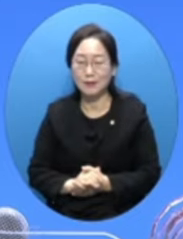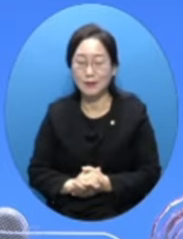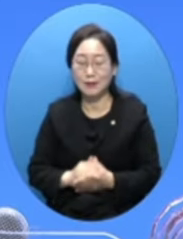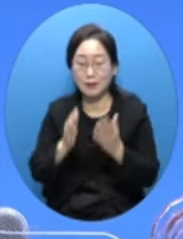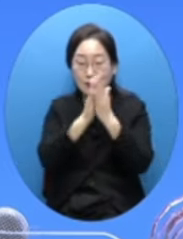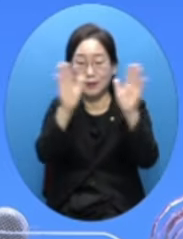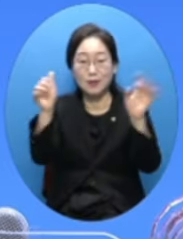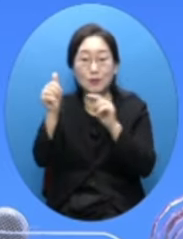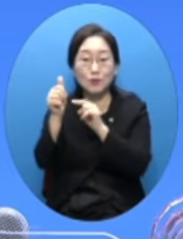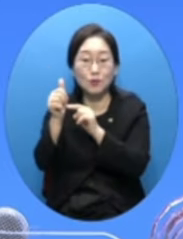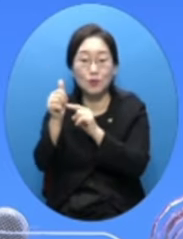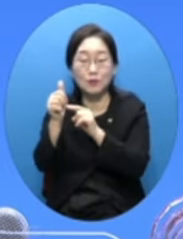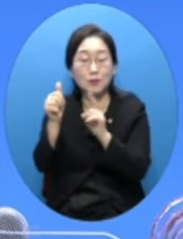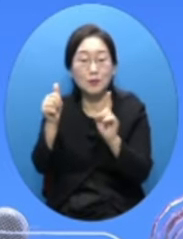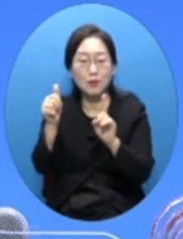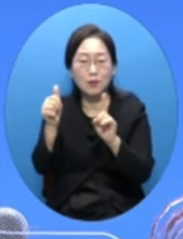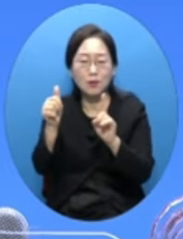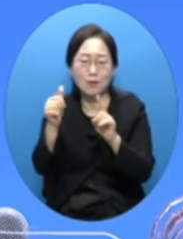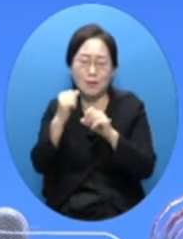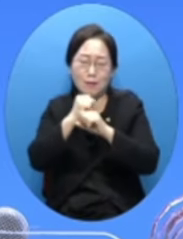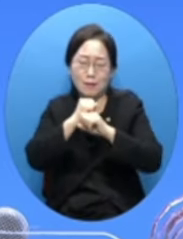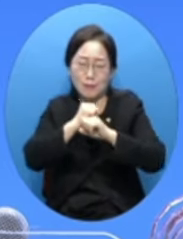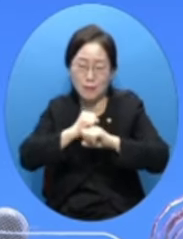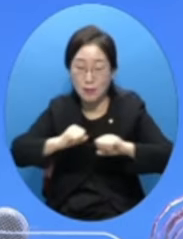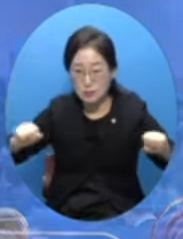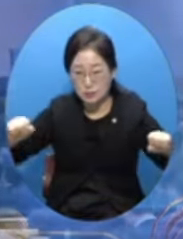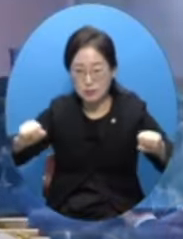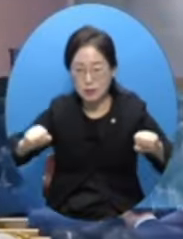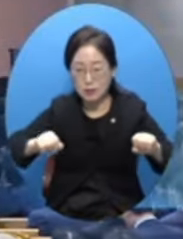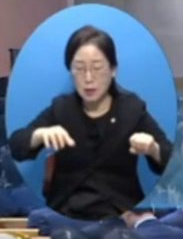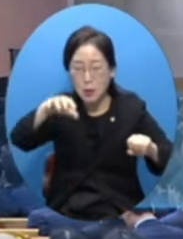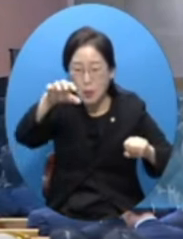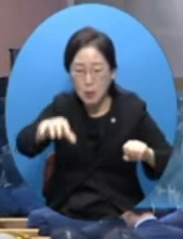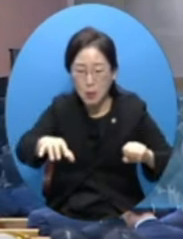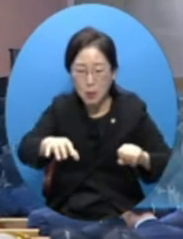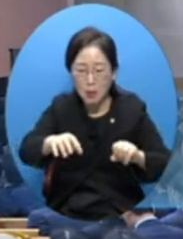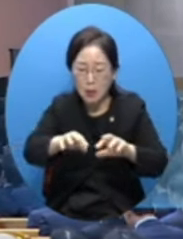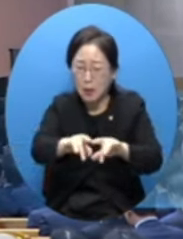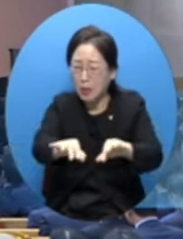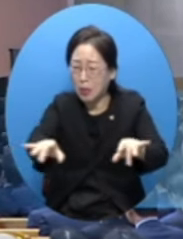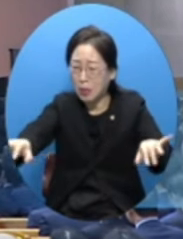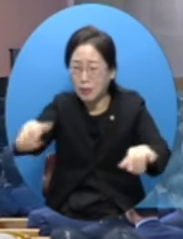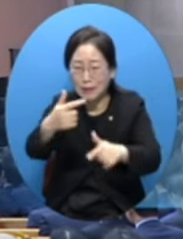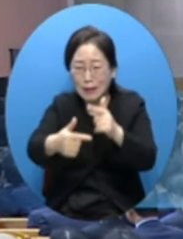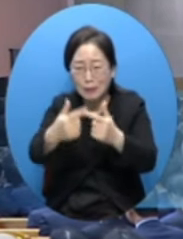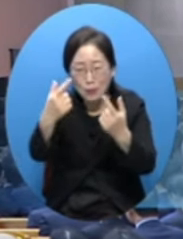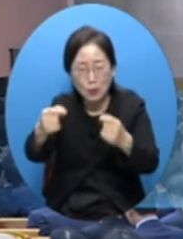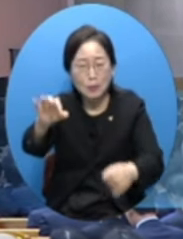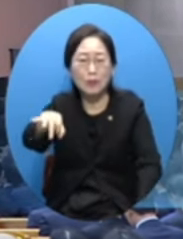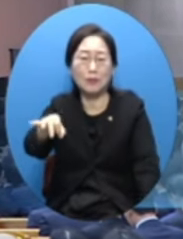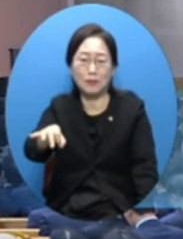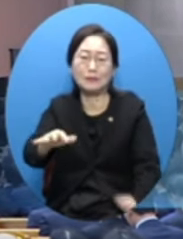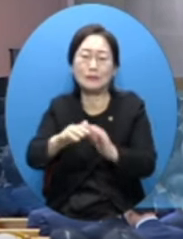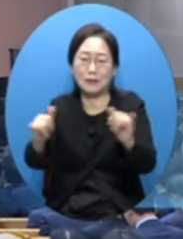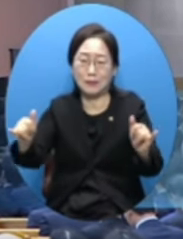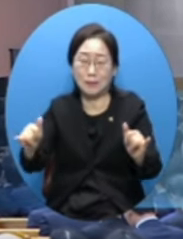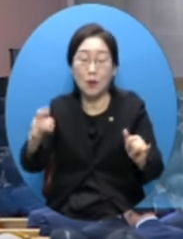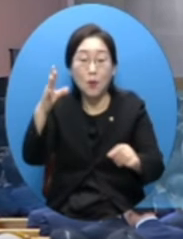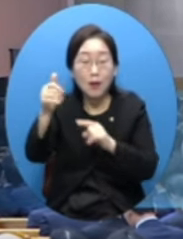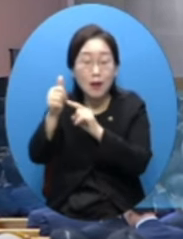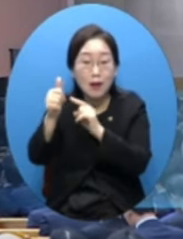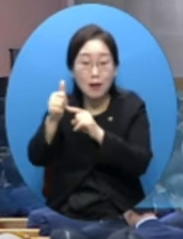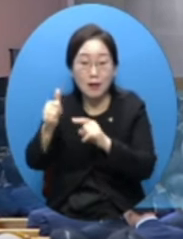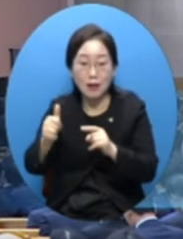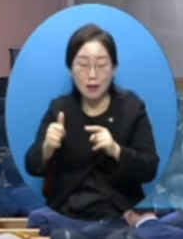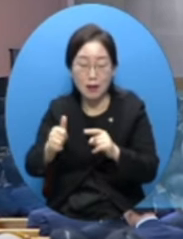모세는 광야 떨기나무 같은 인생을 살고 있던 사람입니다. 그는 원래 나일강에 버려져서 죽을 수밖에